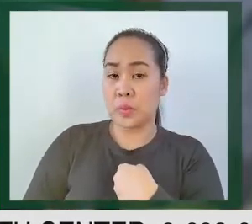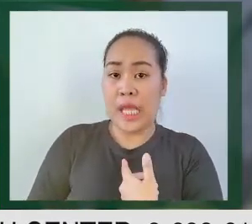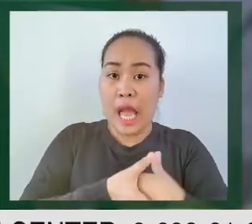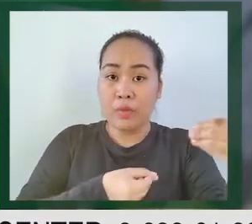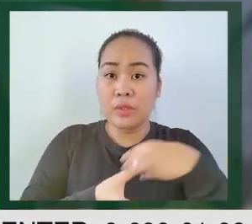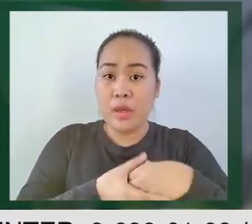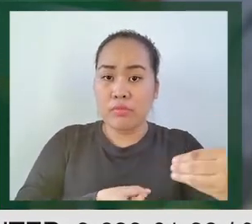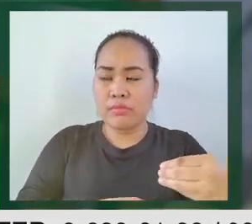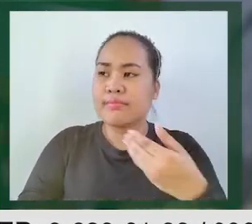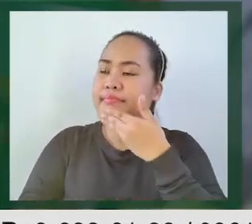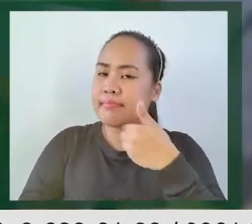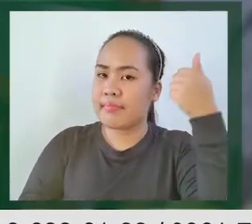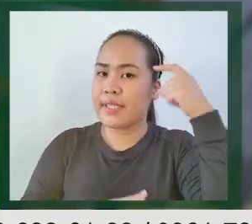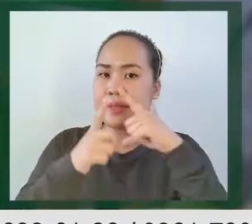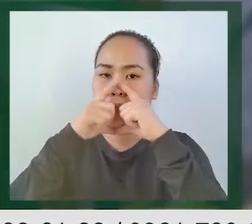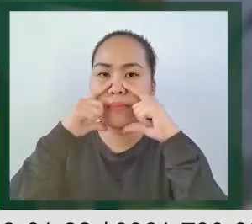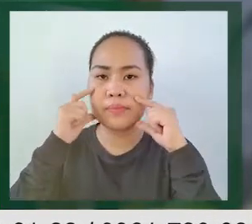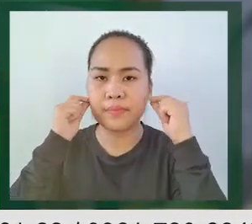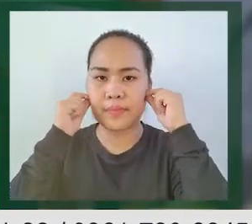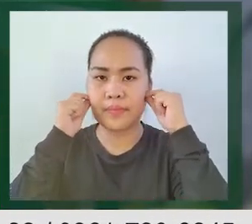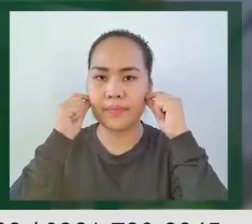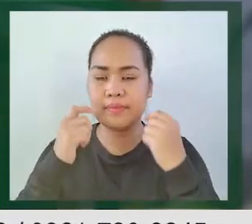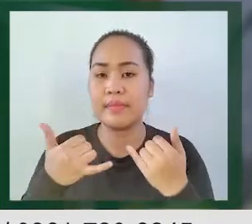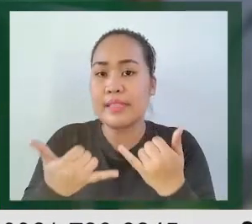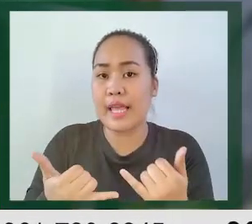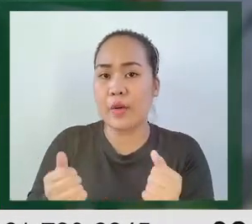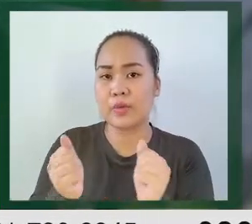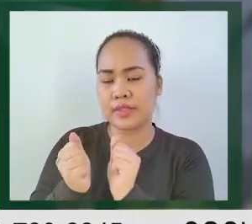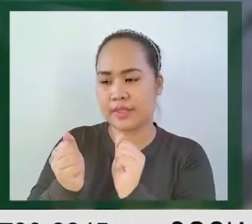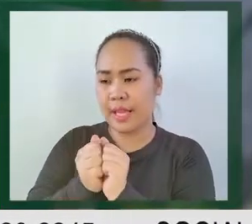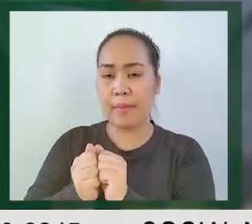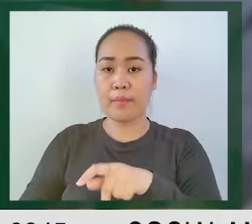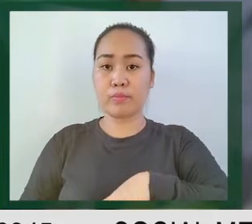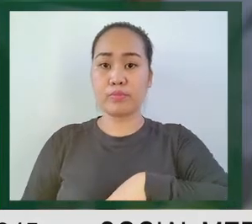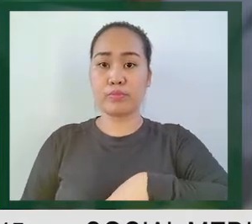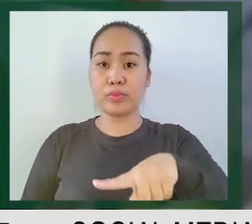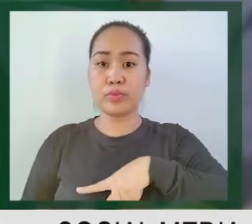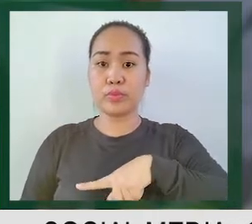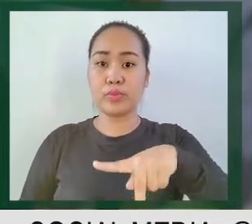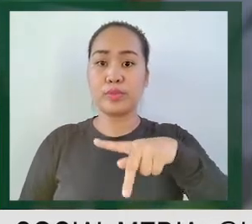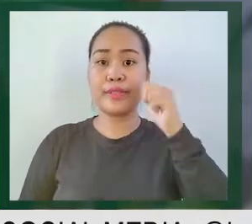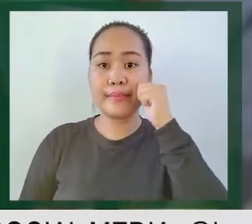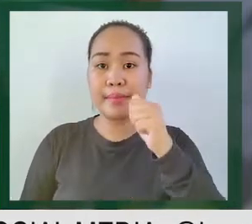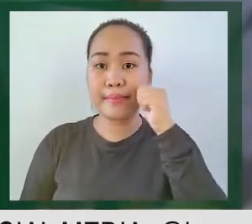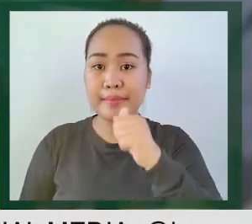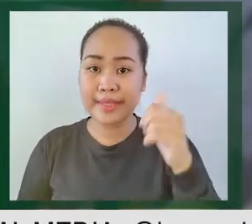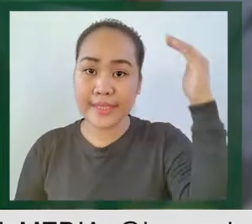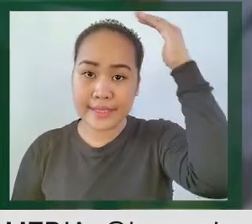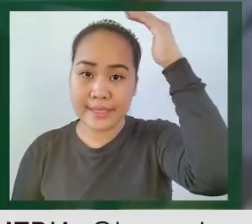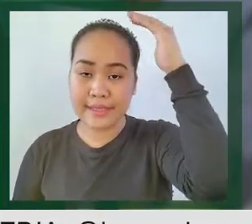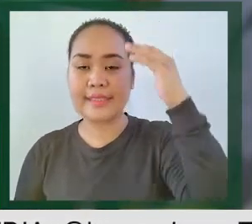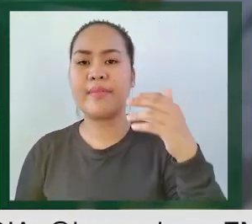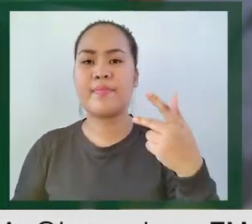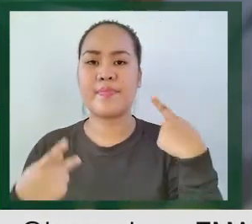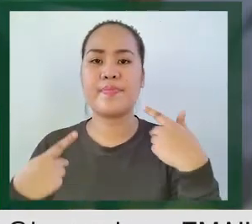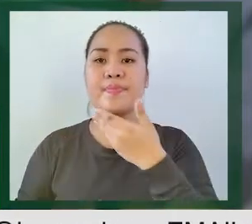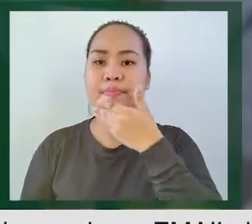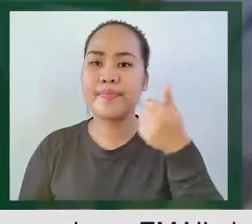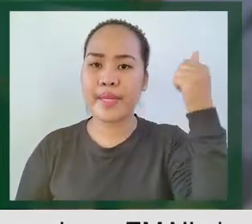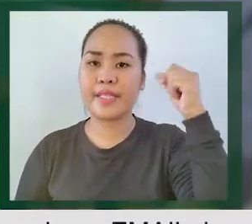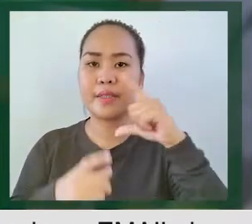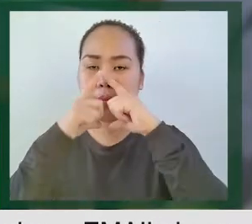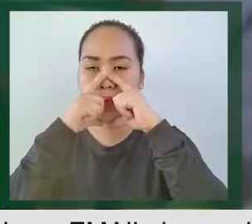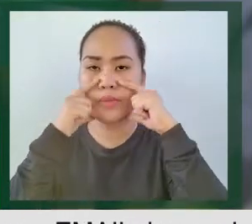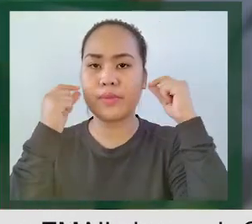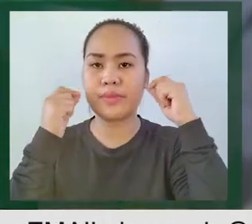bata, ganun din po. Diba? Mahirap man pong isipin, no? Pero kung ikaw kasi